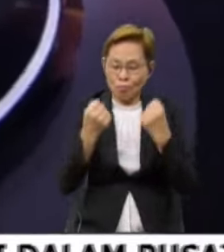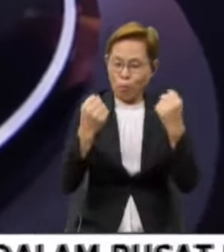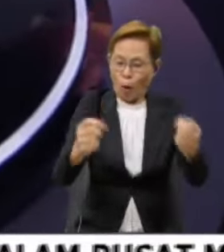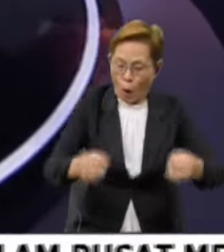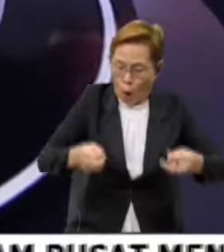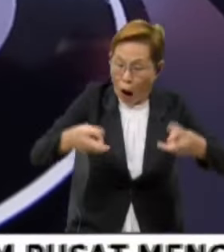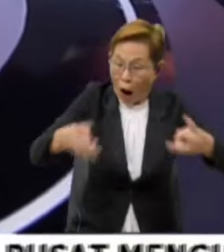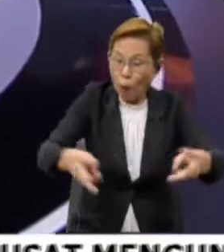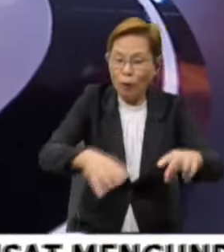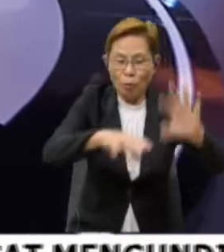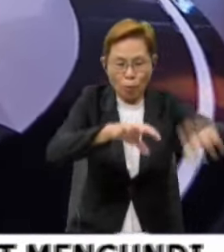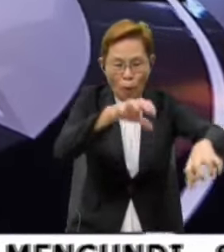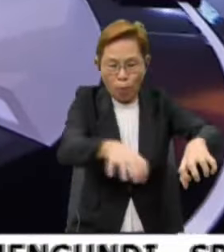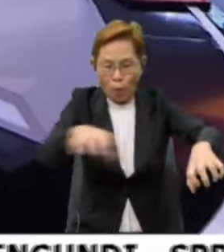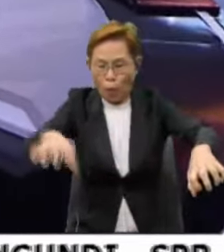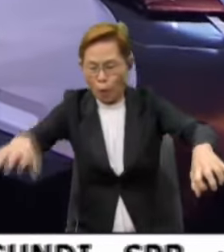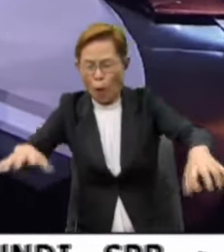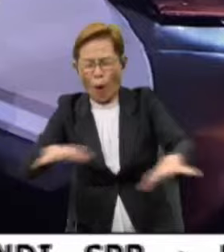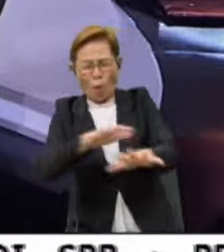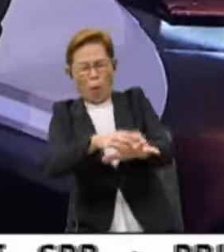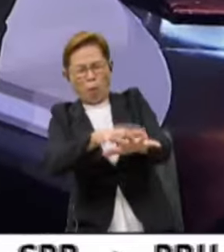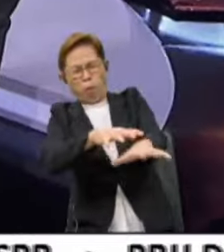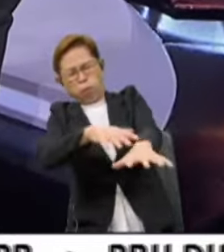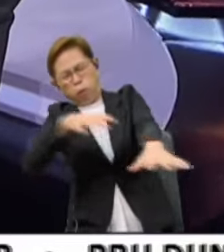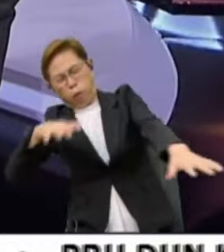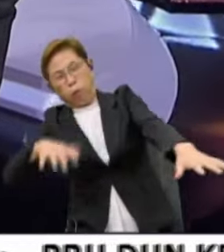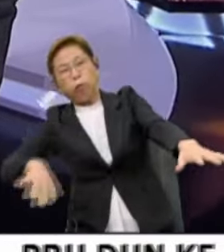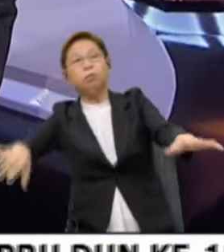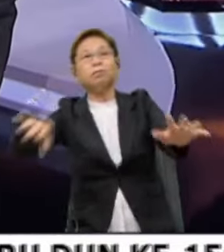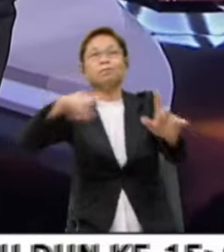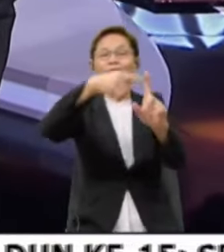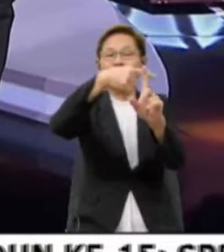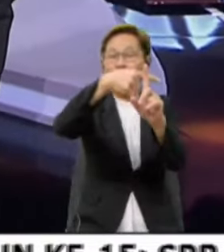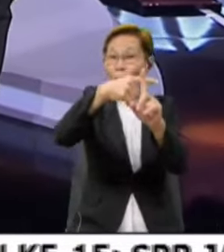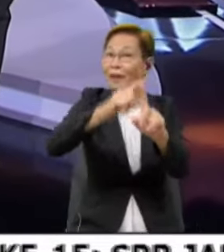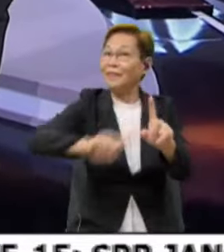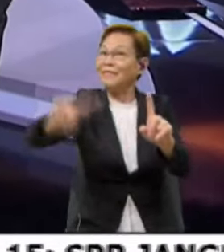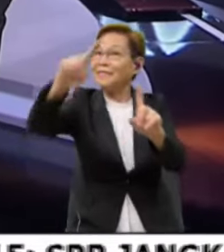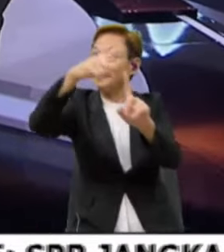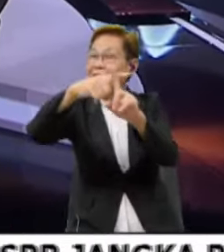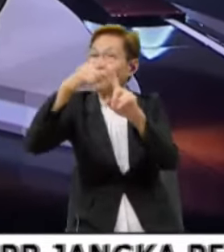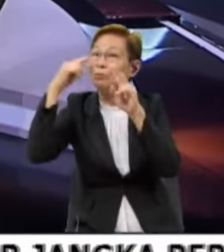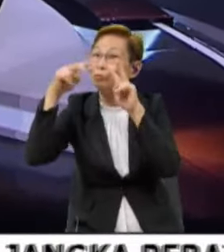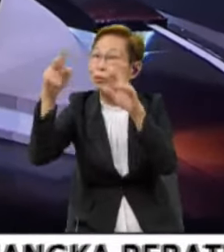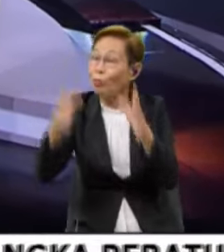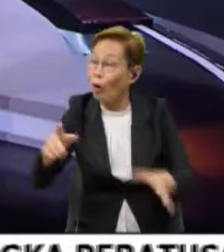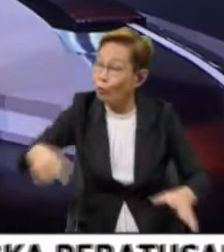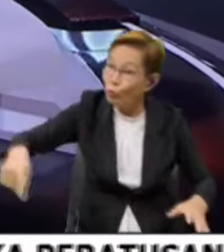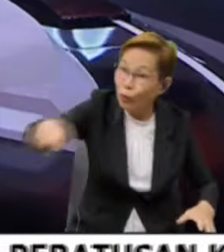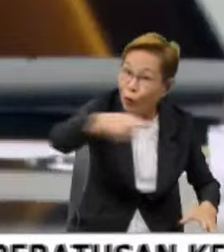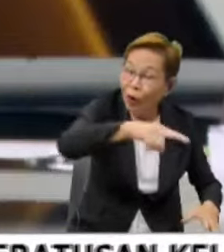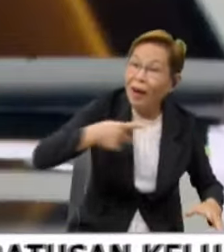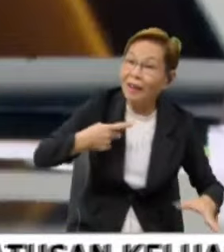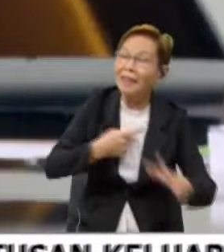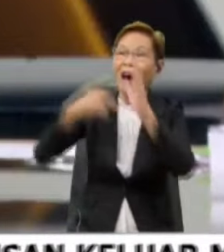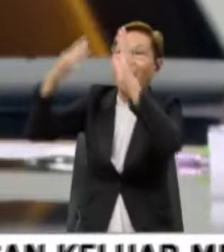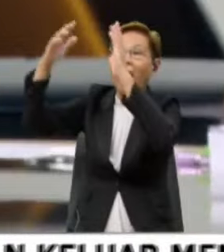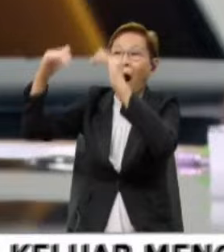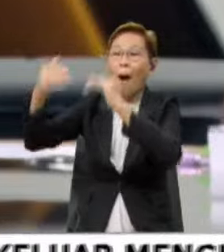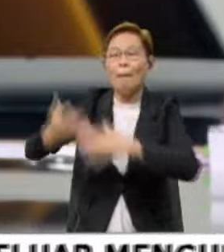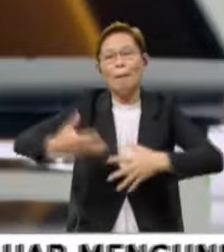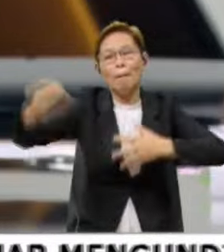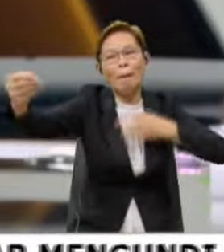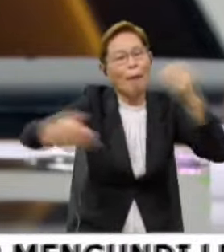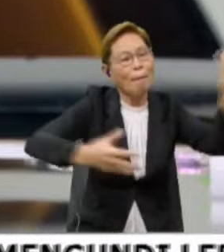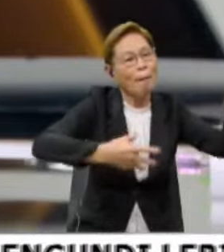beberapa lokasi juga telah memilih mereka saat ini kita ambil satu tadi yang positif pada penonton diharapkan namanya akan ee